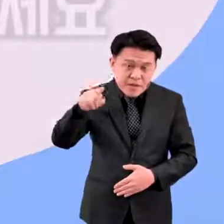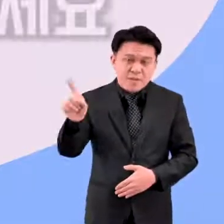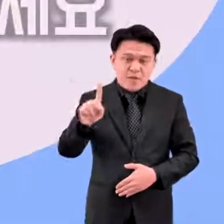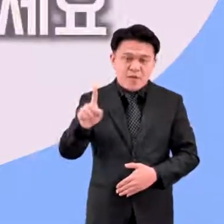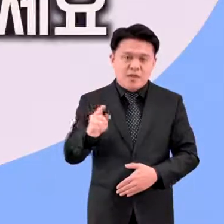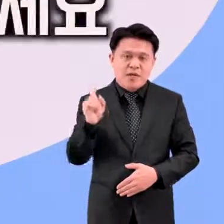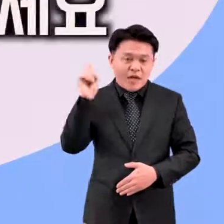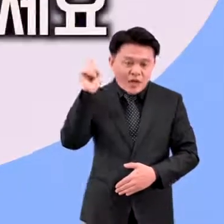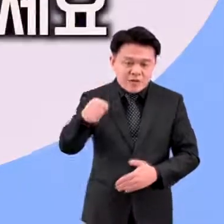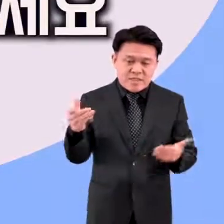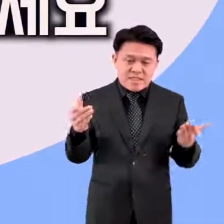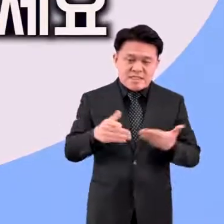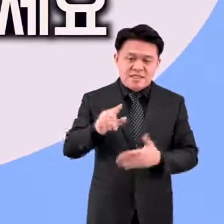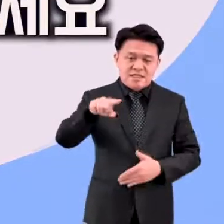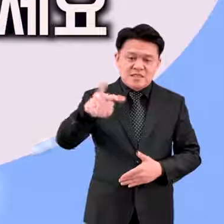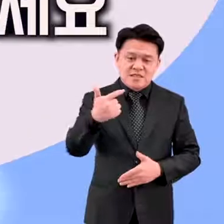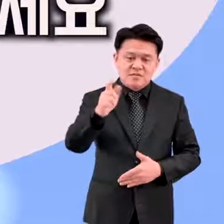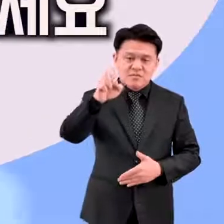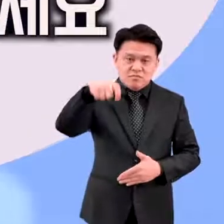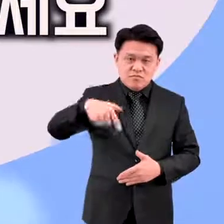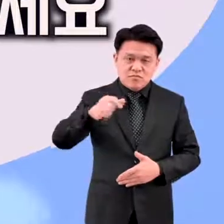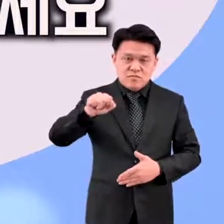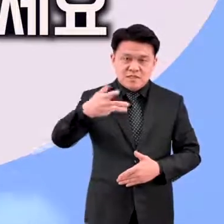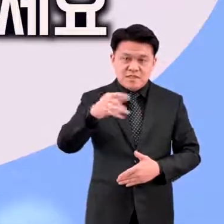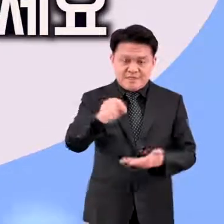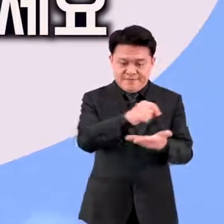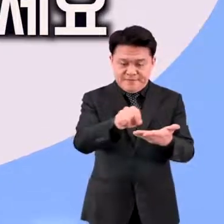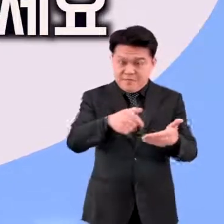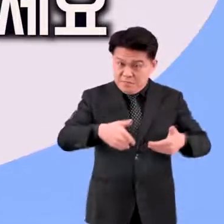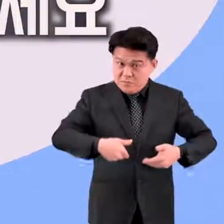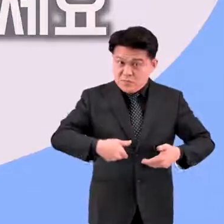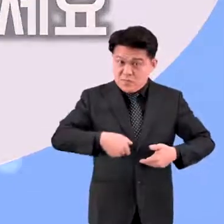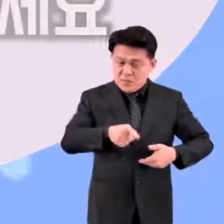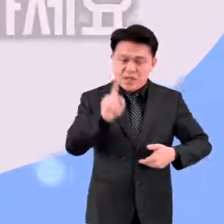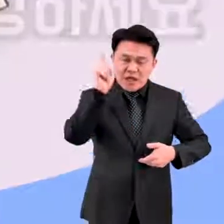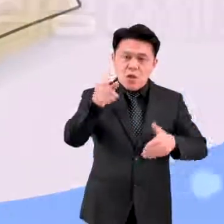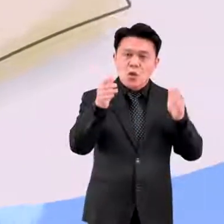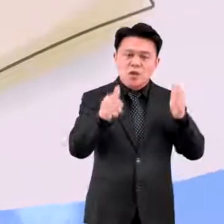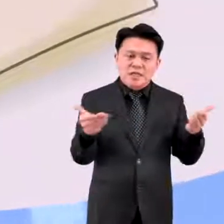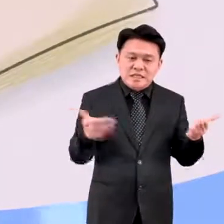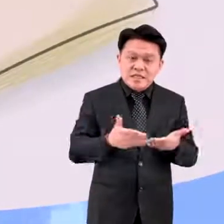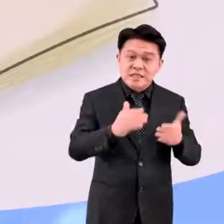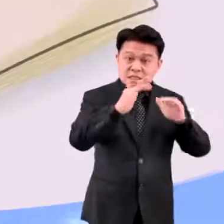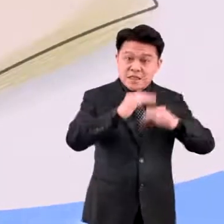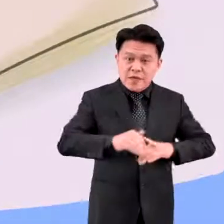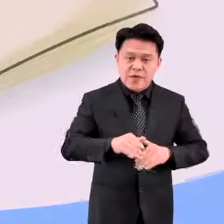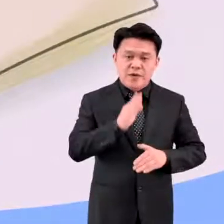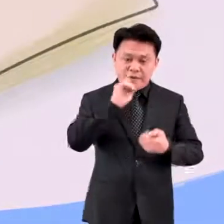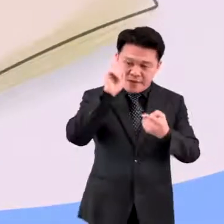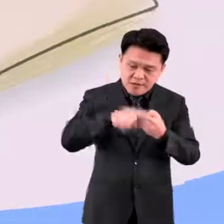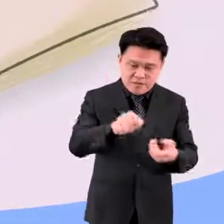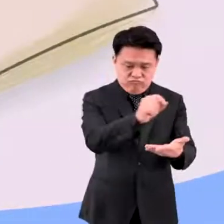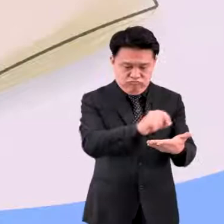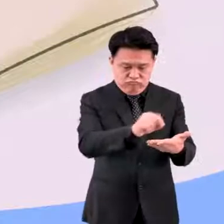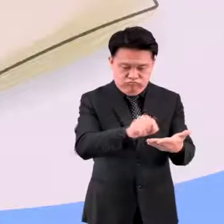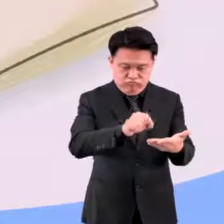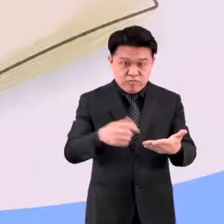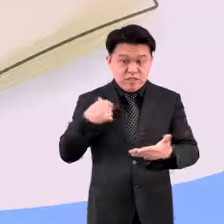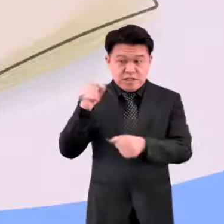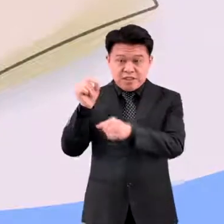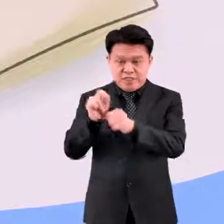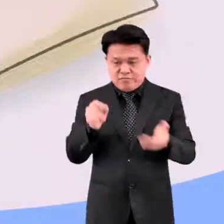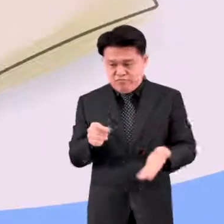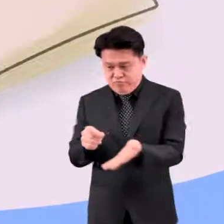되면 매일매일 그날의 근무일지를 써야 합니다. 근무일지는 하루 동안 일한 내용을